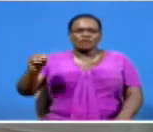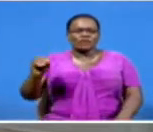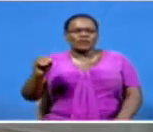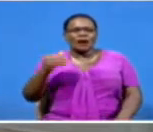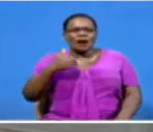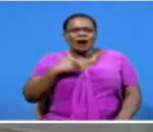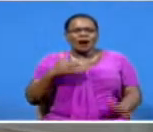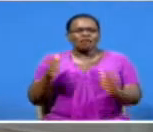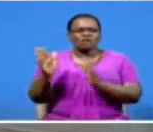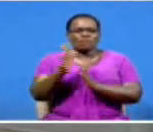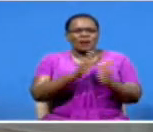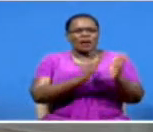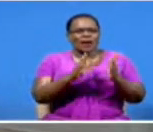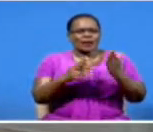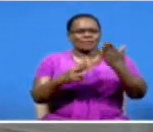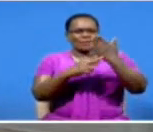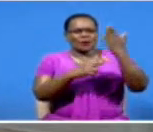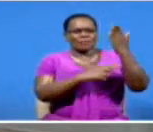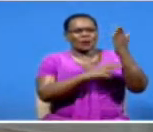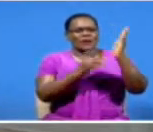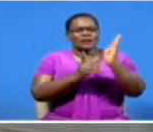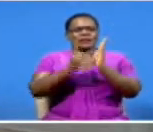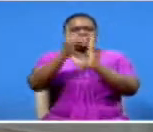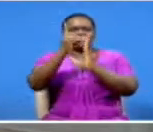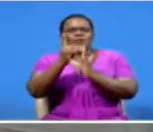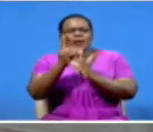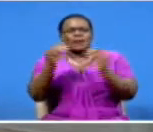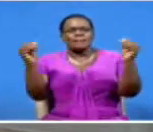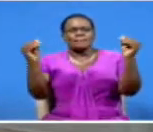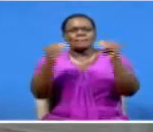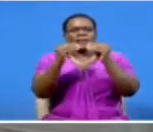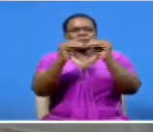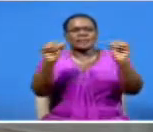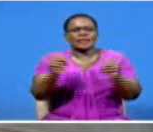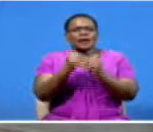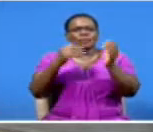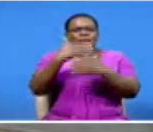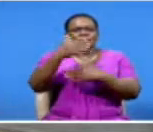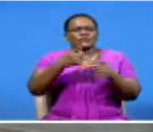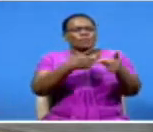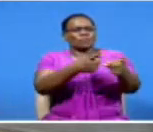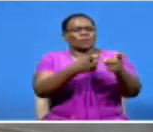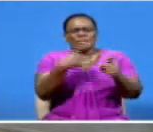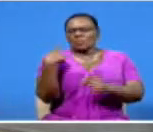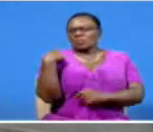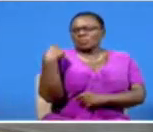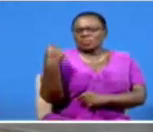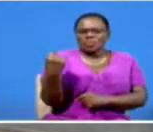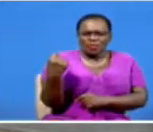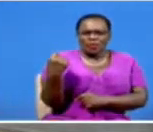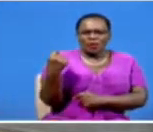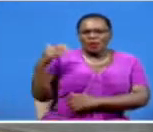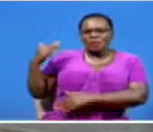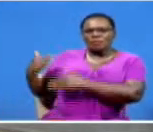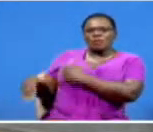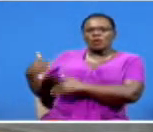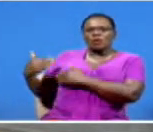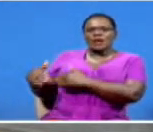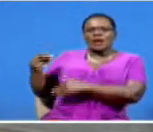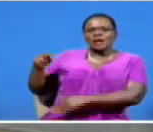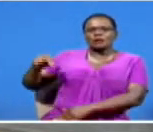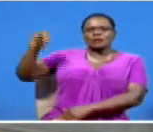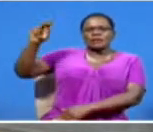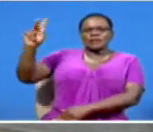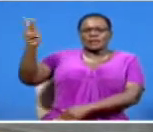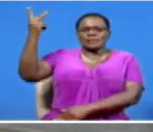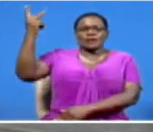kuandaa madaraja ya kimaendeleo mipakani. Mkutano huo unajiri baada ya mashambulizi ya hivi punde mipakani mwa kaskazini mwa